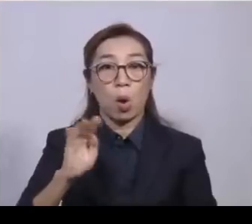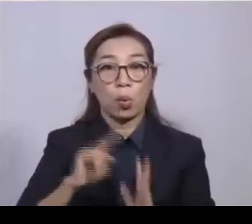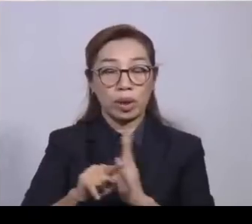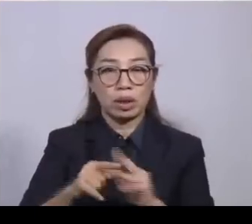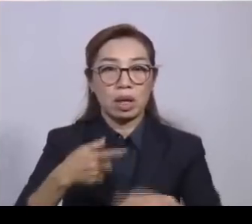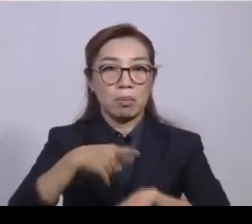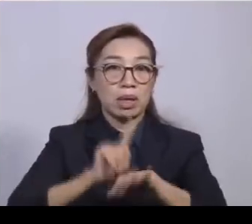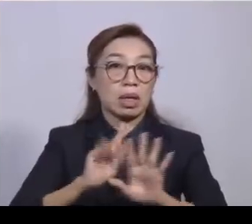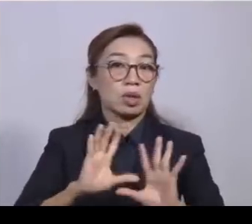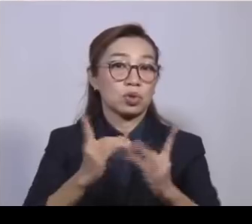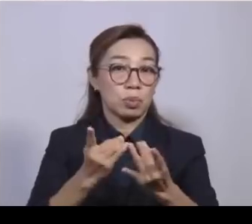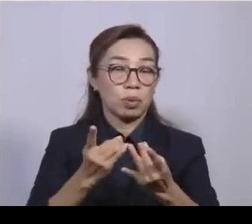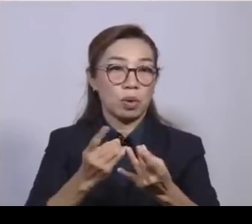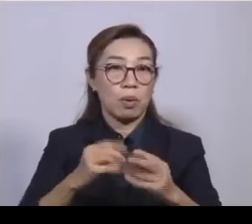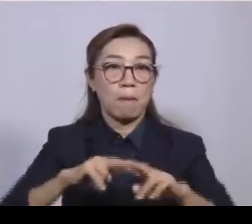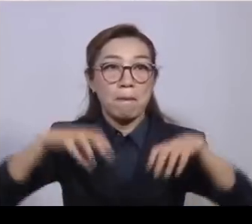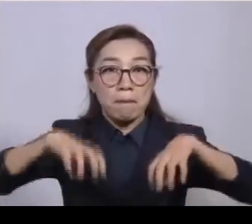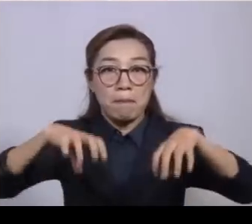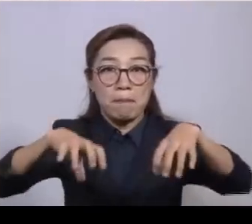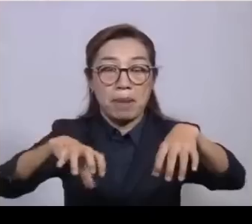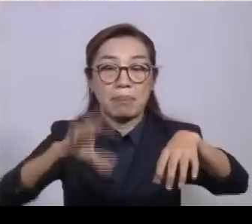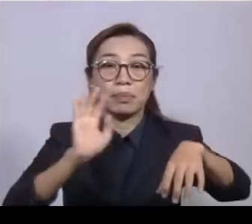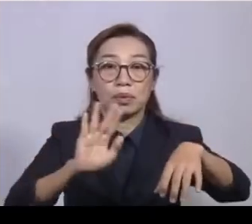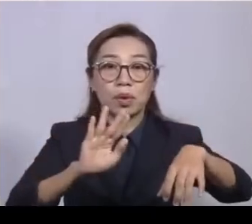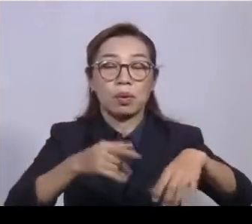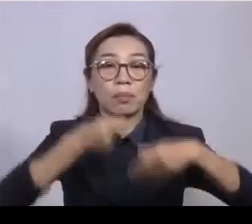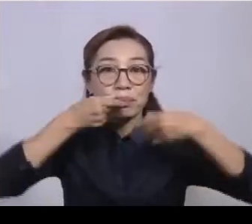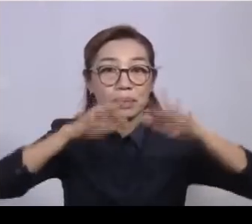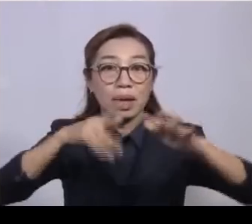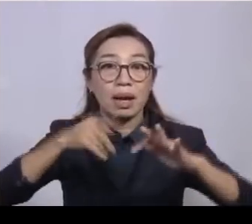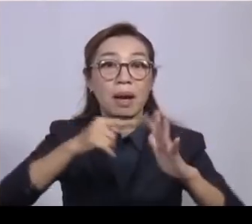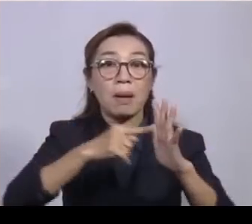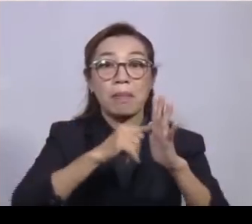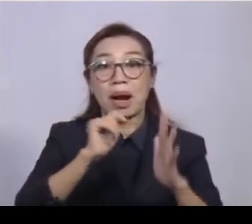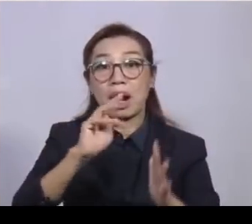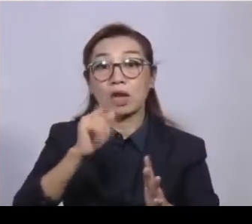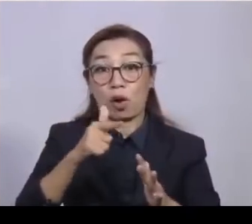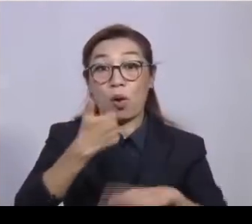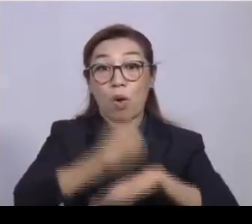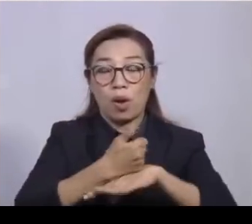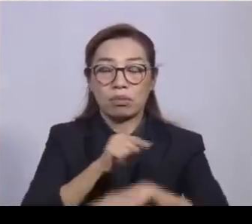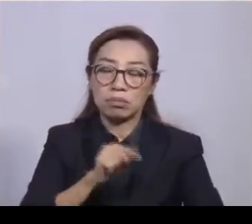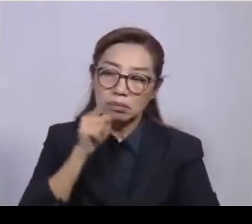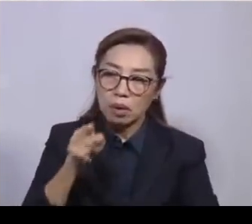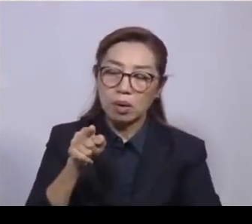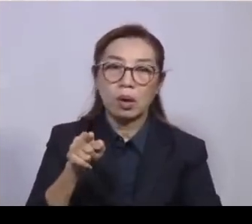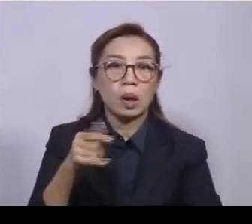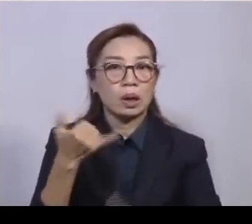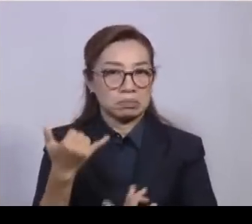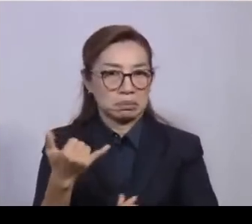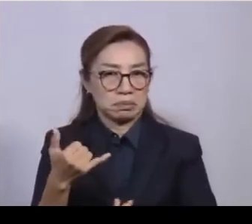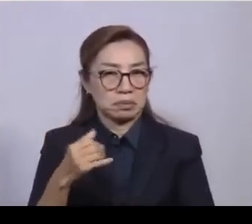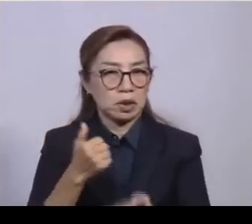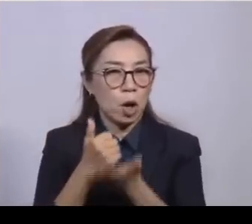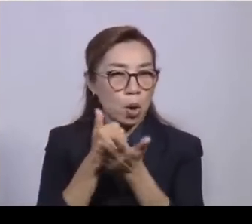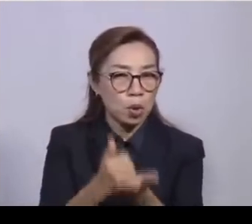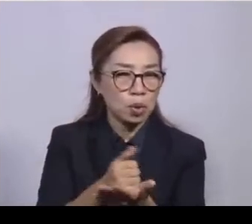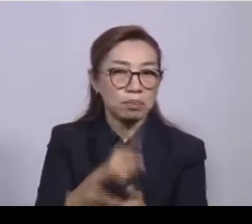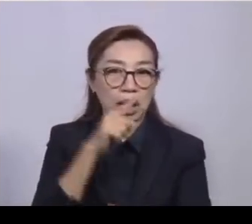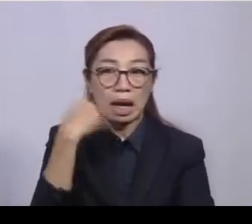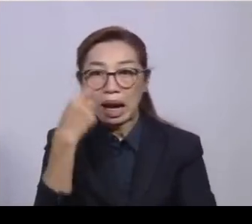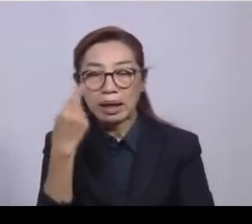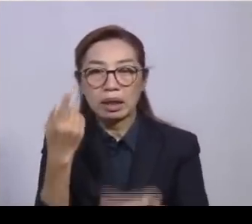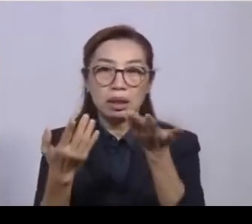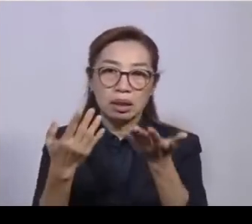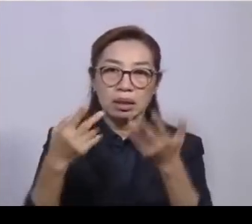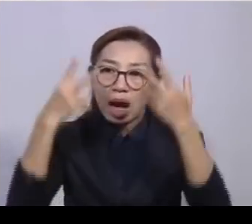ชมรมผู้ประกอบการสถานบันเทิงขาดป่าตองค่ะเรื่องนี้ก็ถือว่าเป็นเรื่องที่อาจจะทำให้เป็นการกระตุ้นเศรษฐกิจนะใครมาแถว